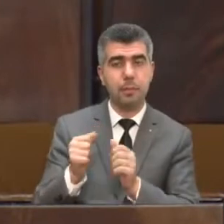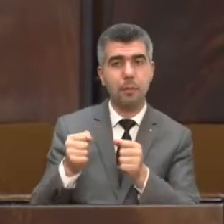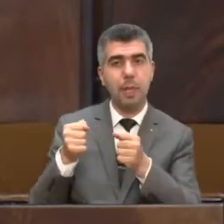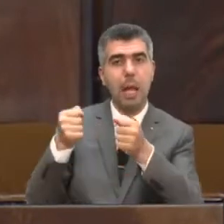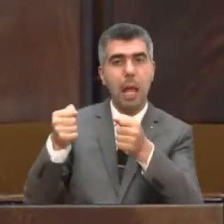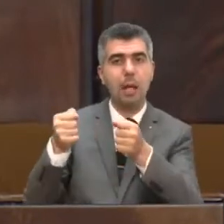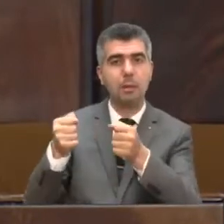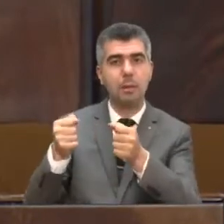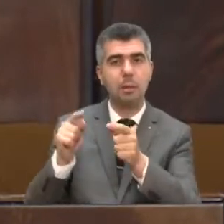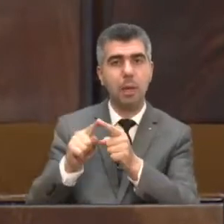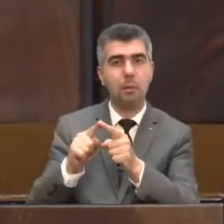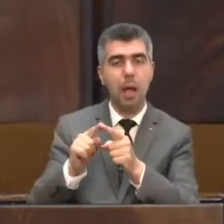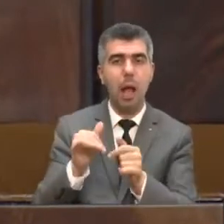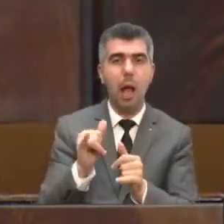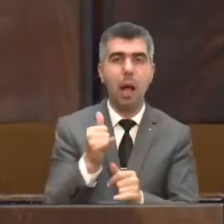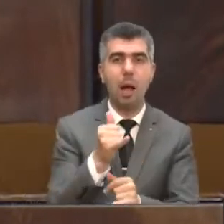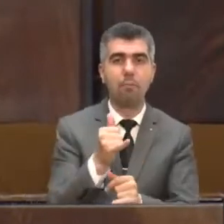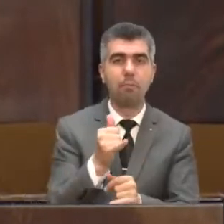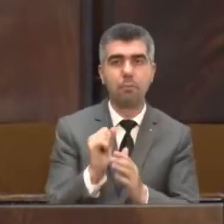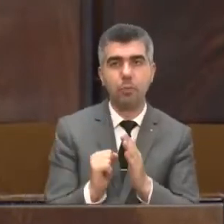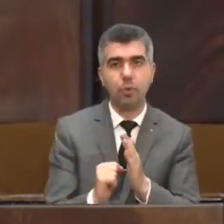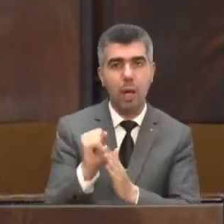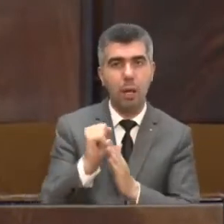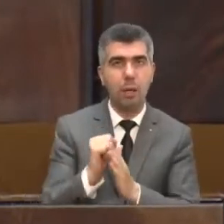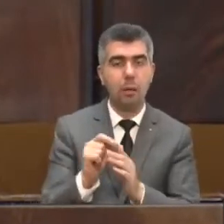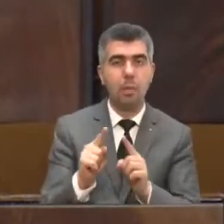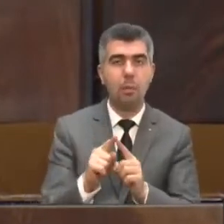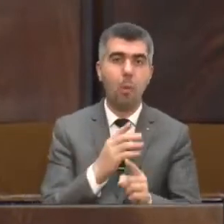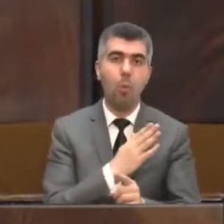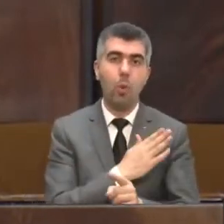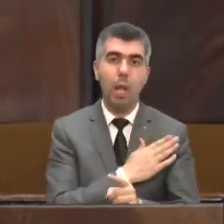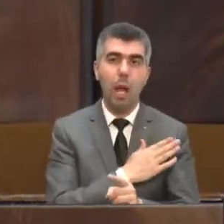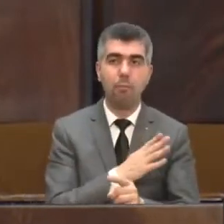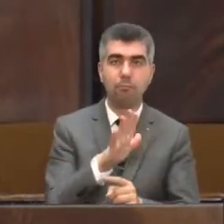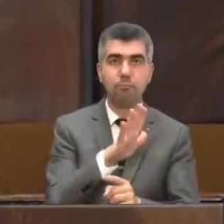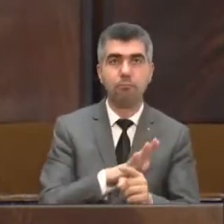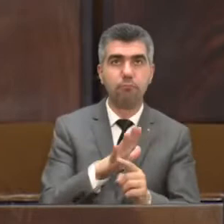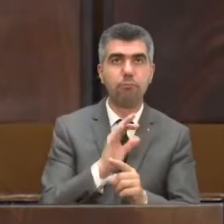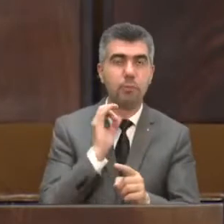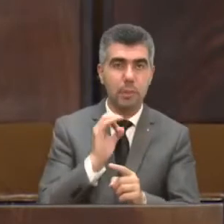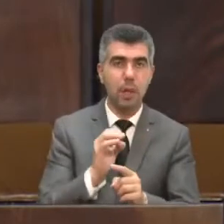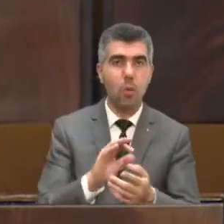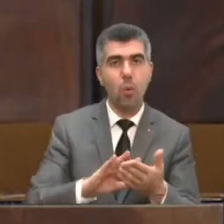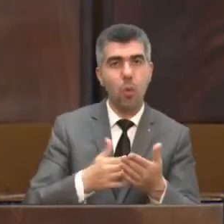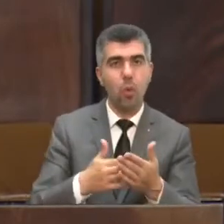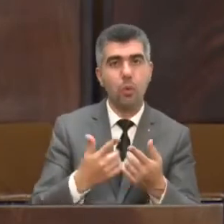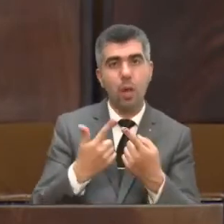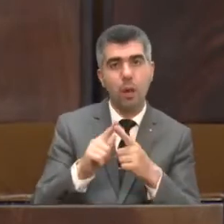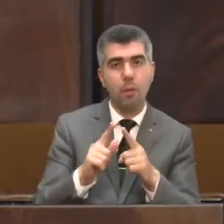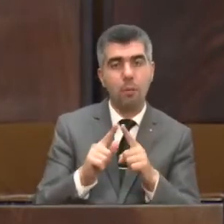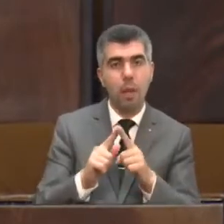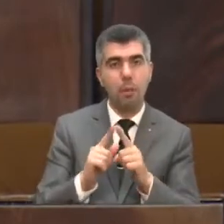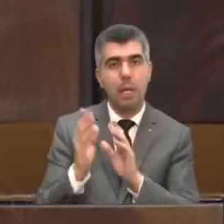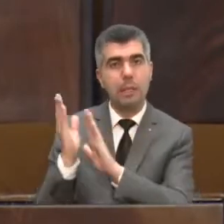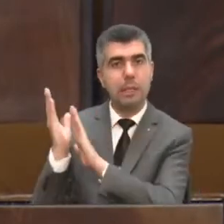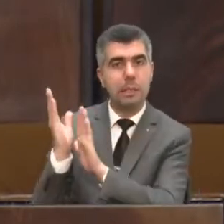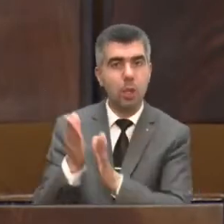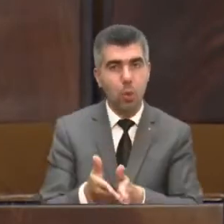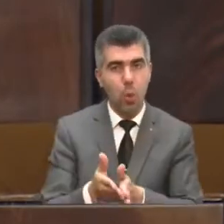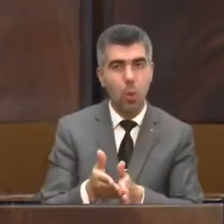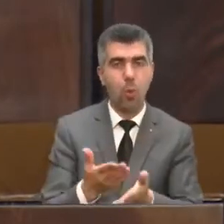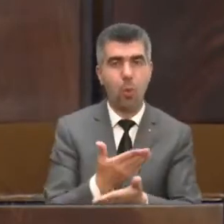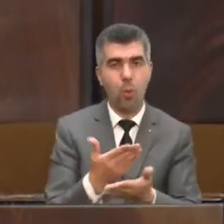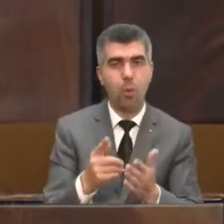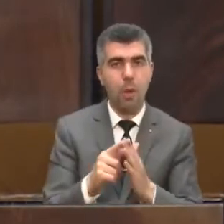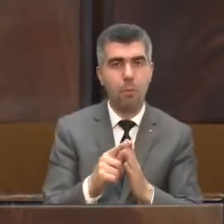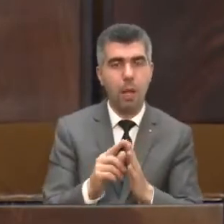بكأس البطولة العربية، وكنهنئ المدرب الوطني، وكذلك نهنئ المنتخب الوطني للجيدو على حصوله على نتائج